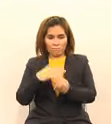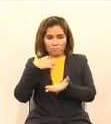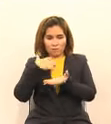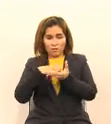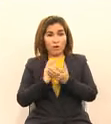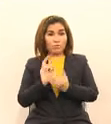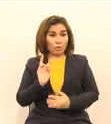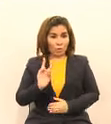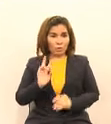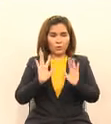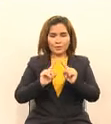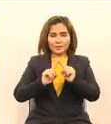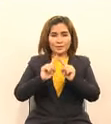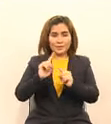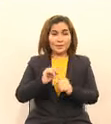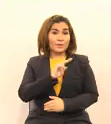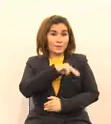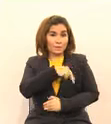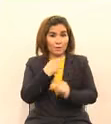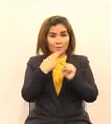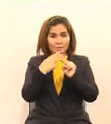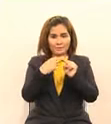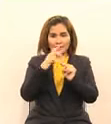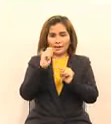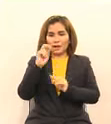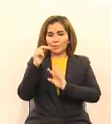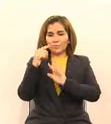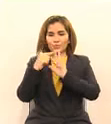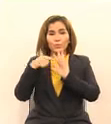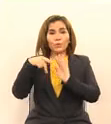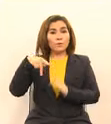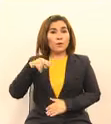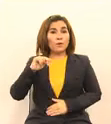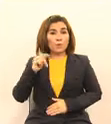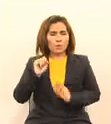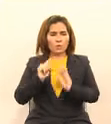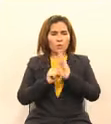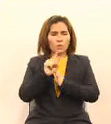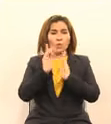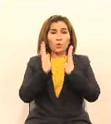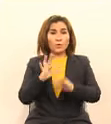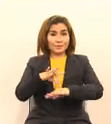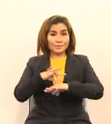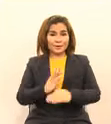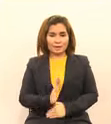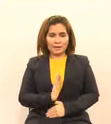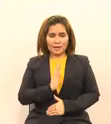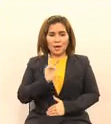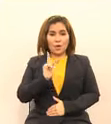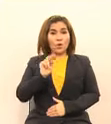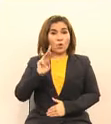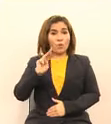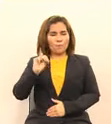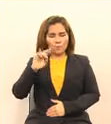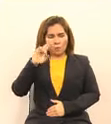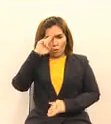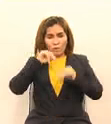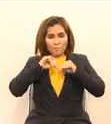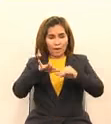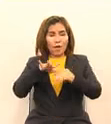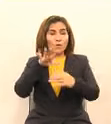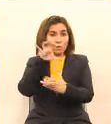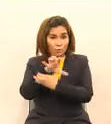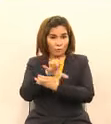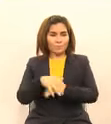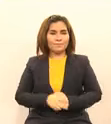ท่านแรกนะครับคือท่านนายแพทย์อนุพงศ์สุจริยกรุณนะครับท่านผู้ทรงคุณวุฒิกรมควบคุมโรคนะครับท่านที่2ครับ